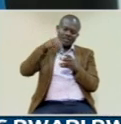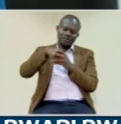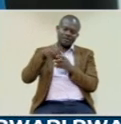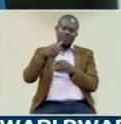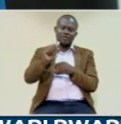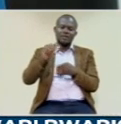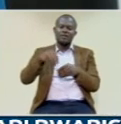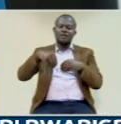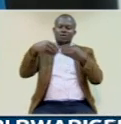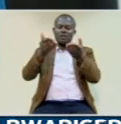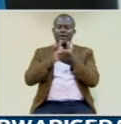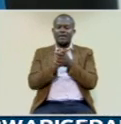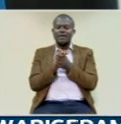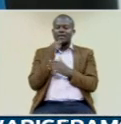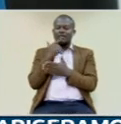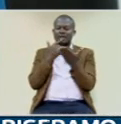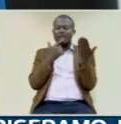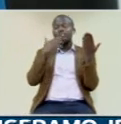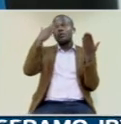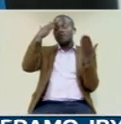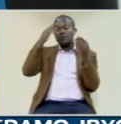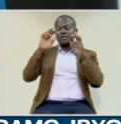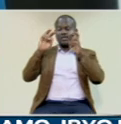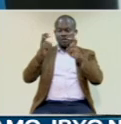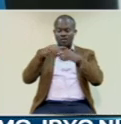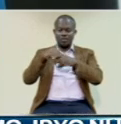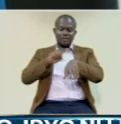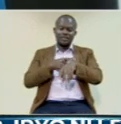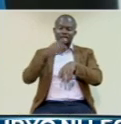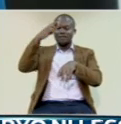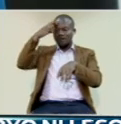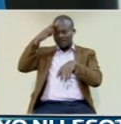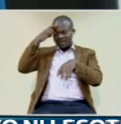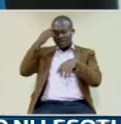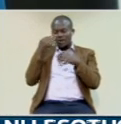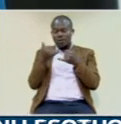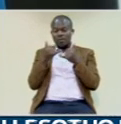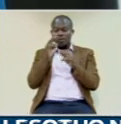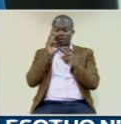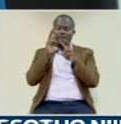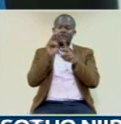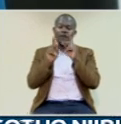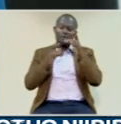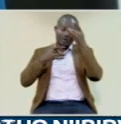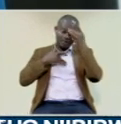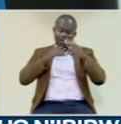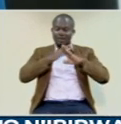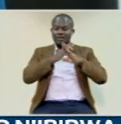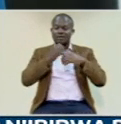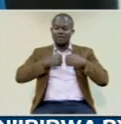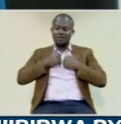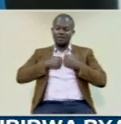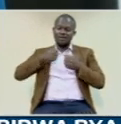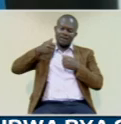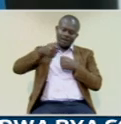butumwa twabagejejemo yari yo kubibutsa ko muri iki gihe cyo kwibuka usanga abarwanya u Rwanda